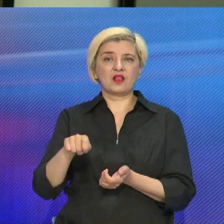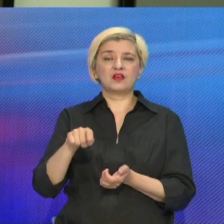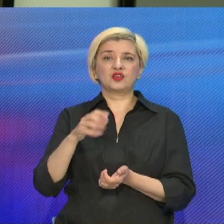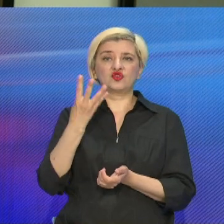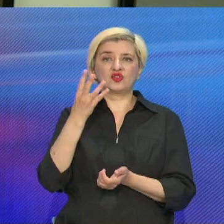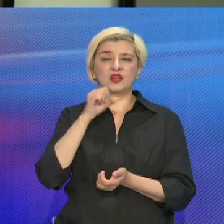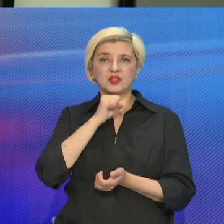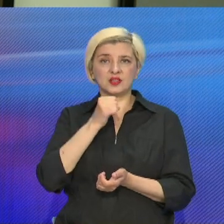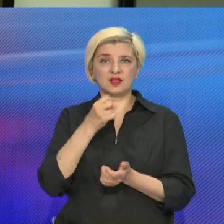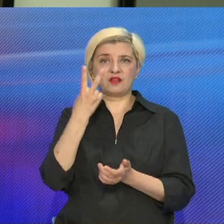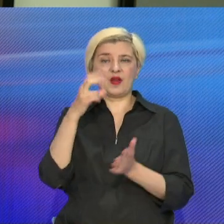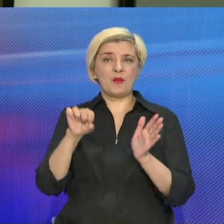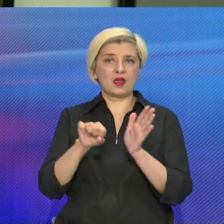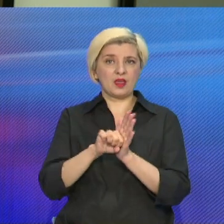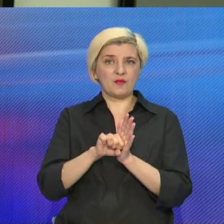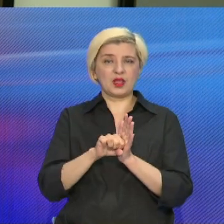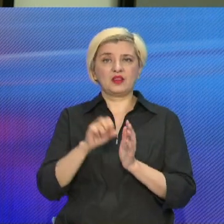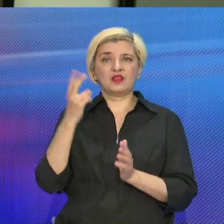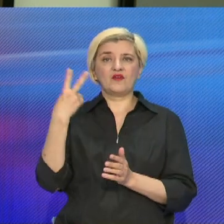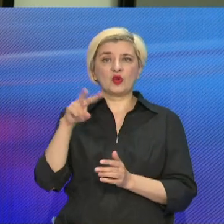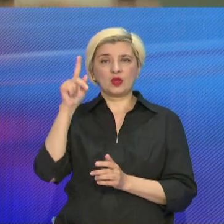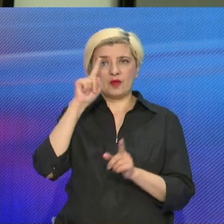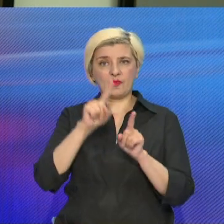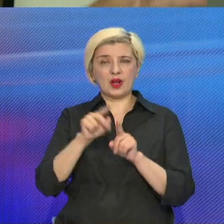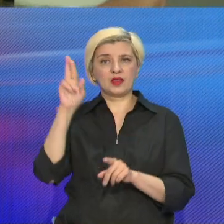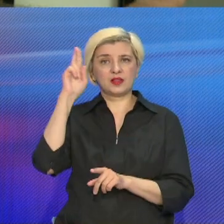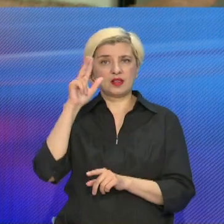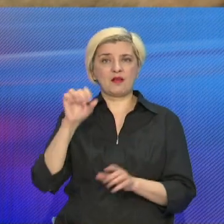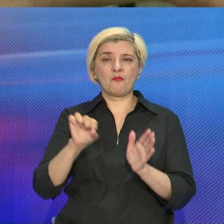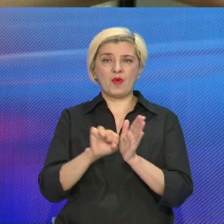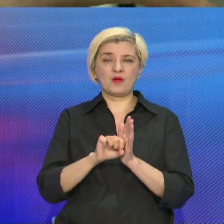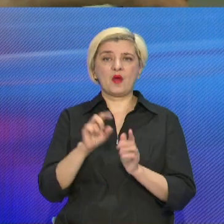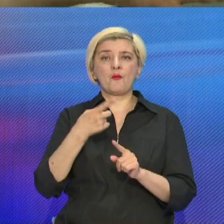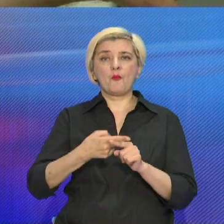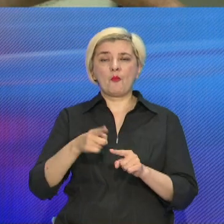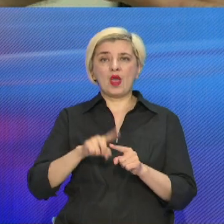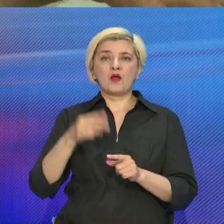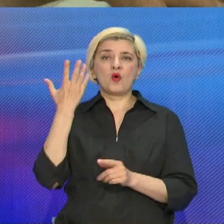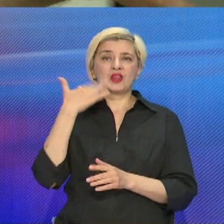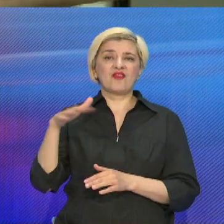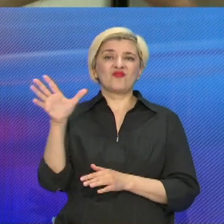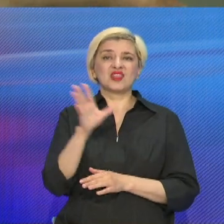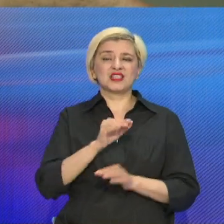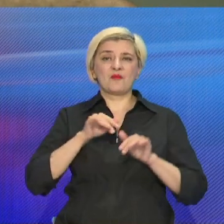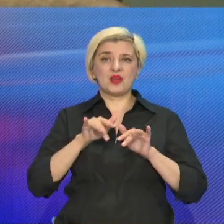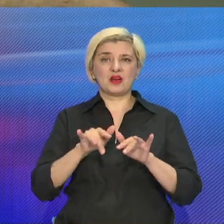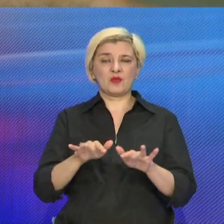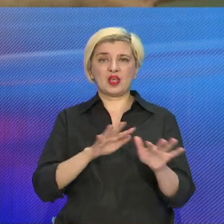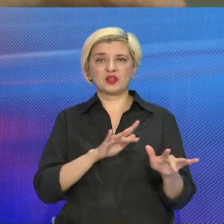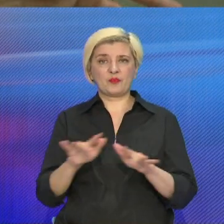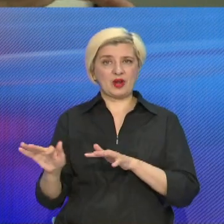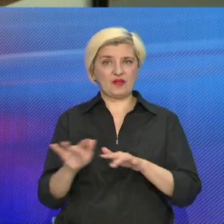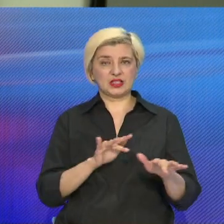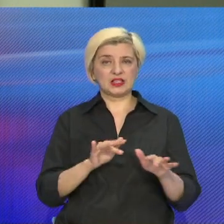Двоюродный брат погиб, дядя погиб. И поэтому, когда все мероприятия проводились, вот День Победы,